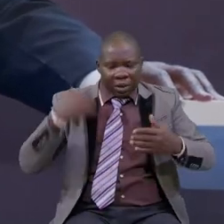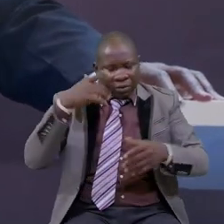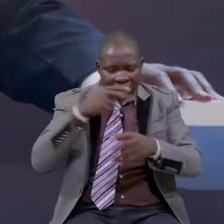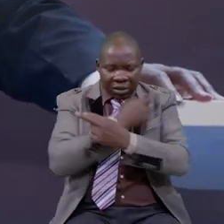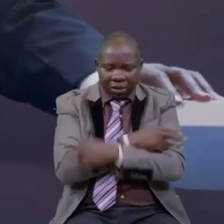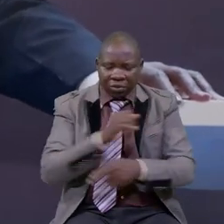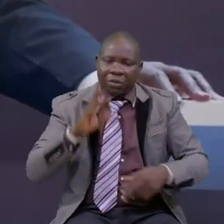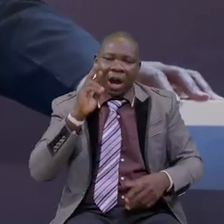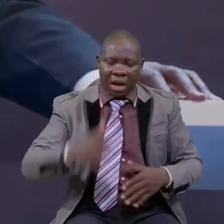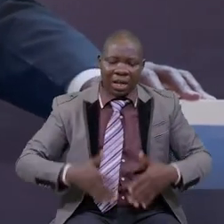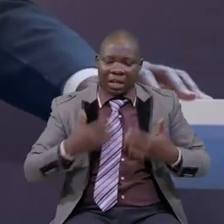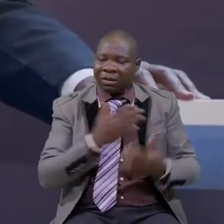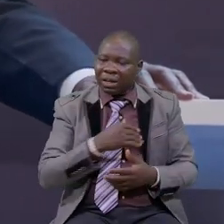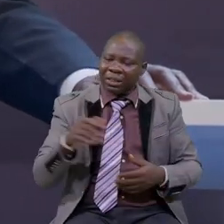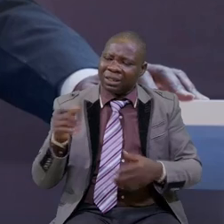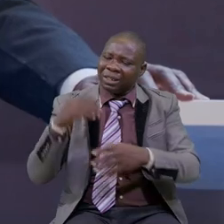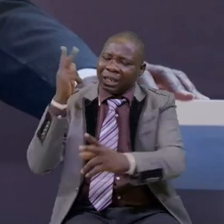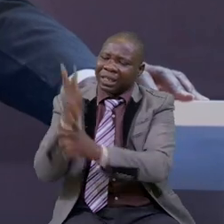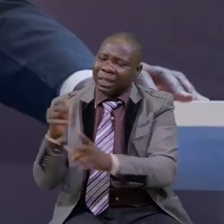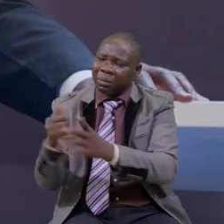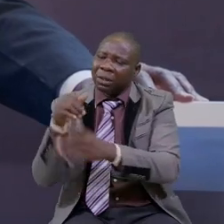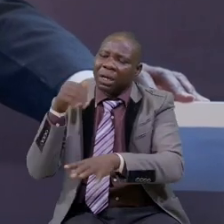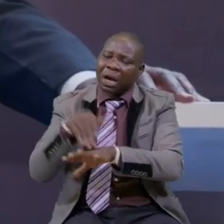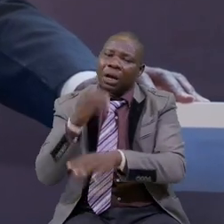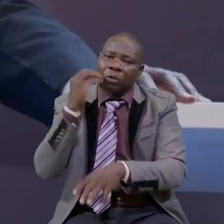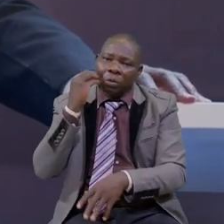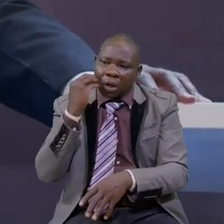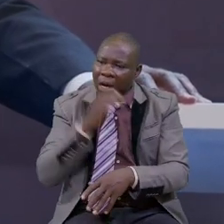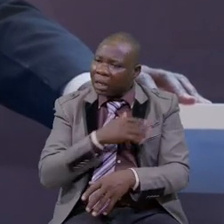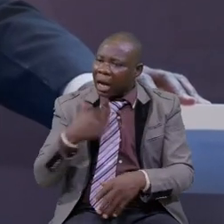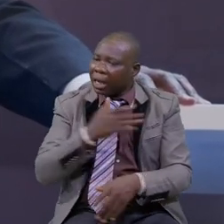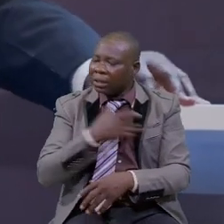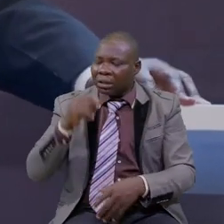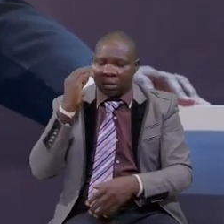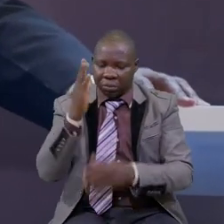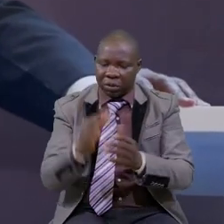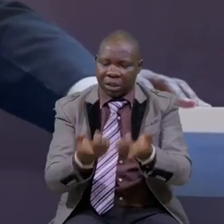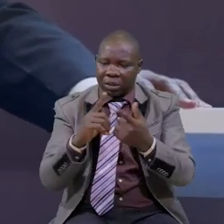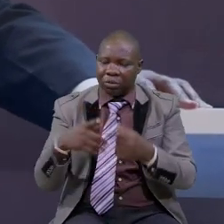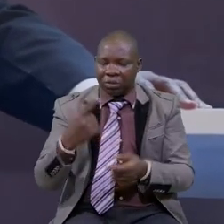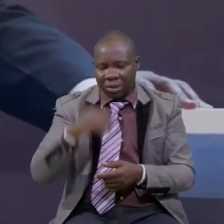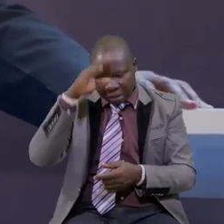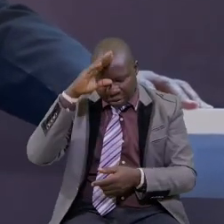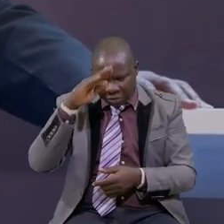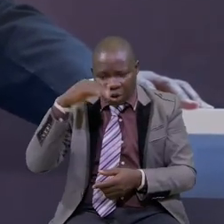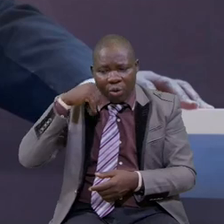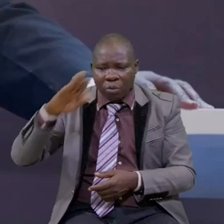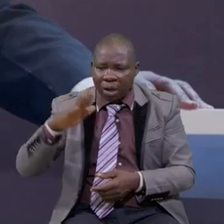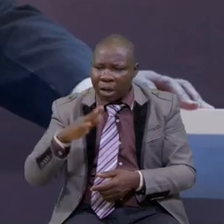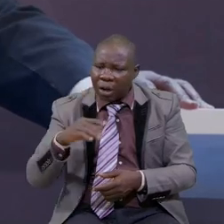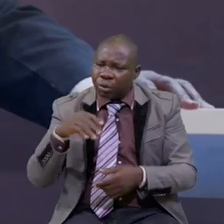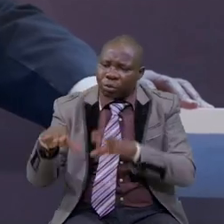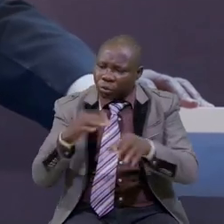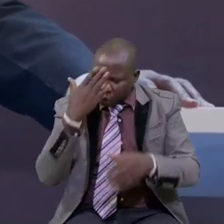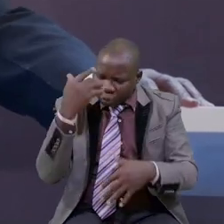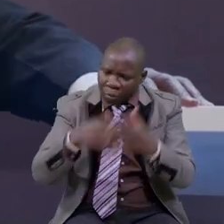mur. Spurgeon est revenu à la femme pour dire, femme, tu sais ce que ce papier veut dire? C'est de l'argent